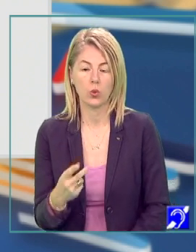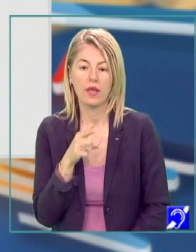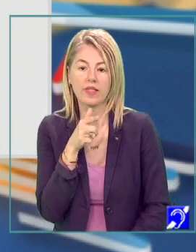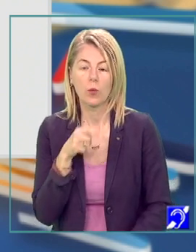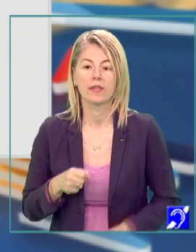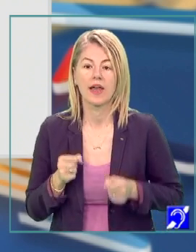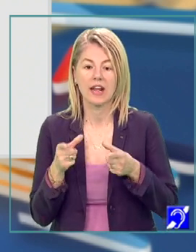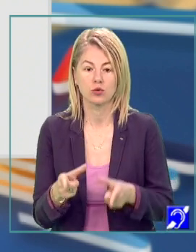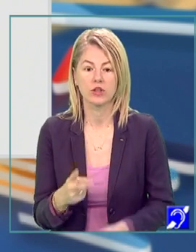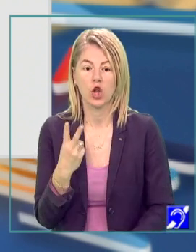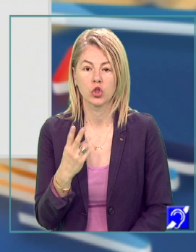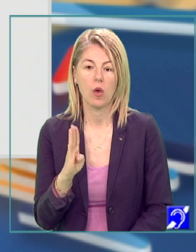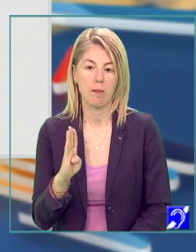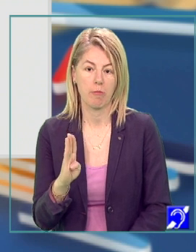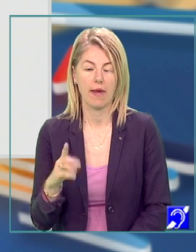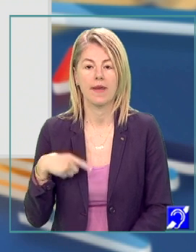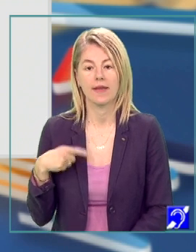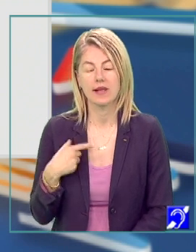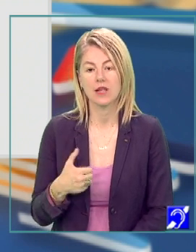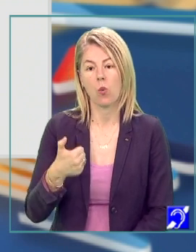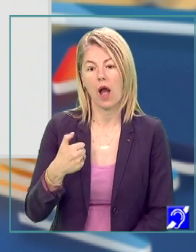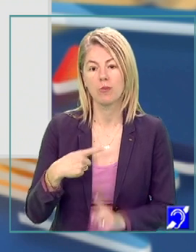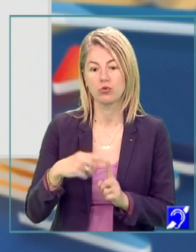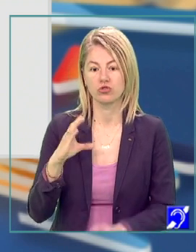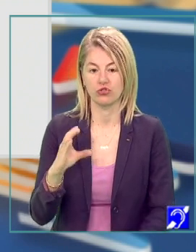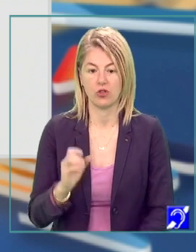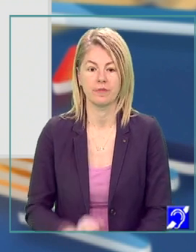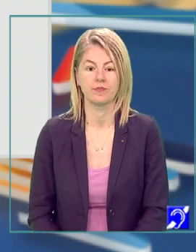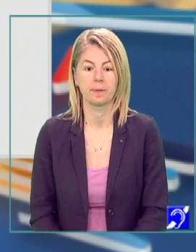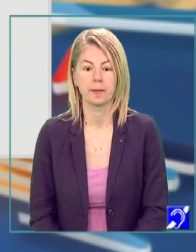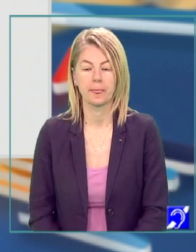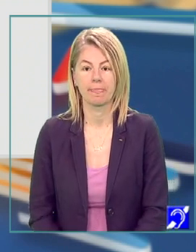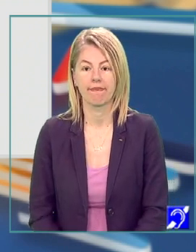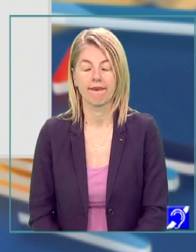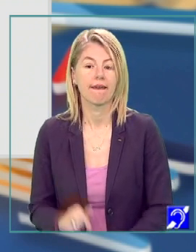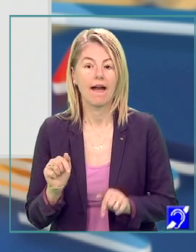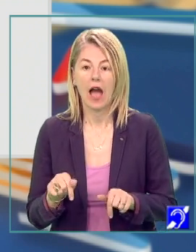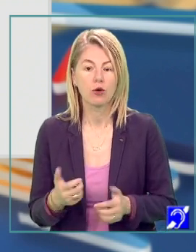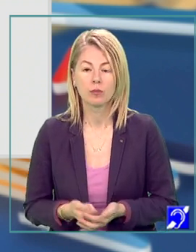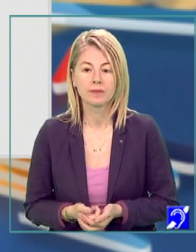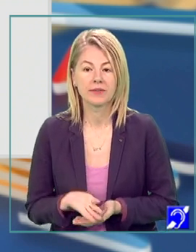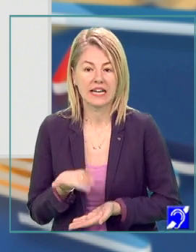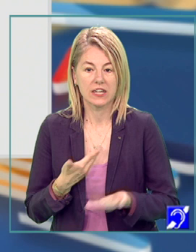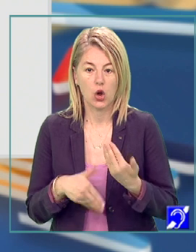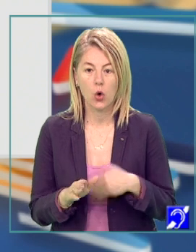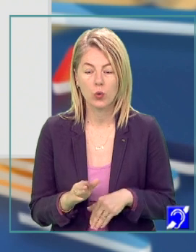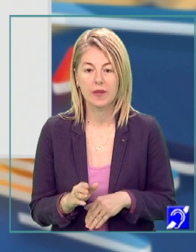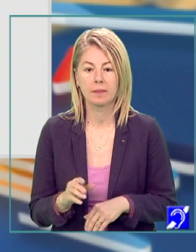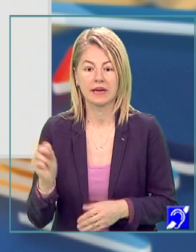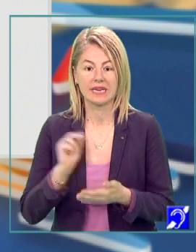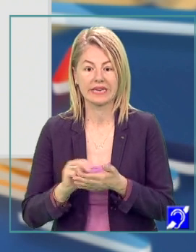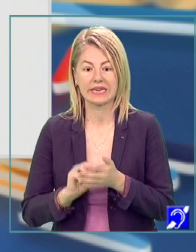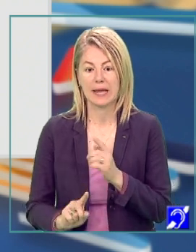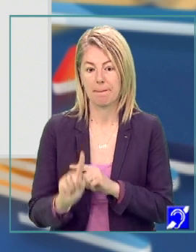rezultă că 2B va fi egal cu A plus C. Acum, înlocuim în relația